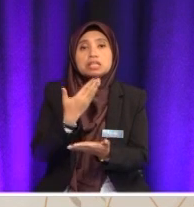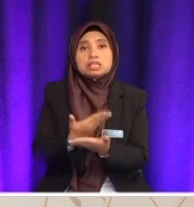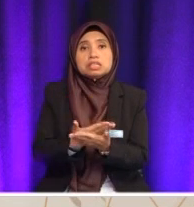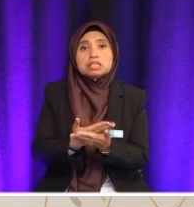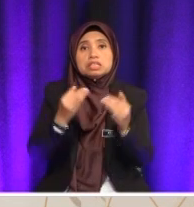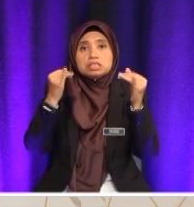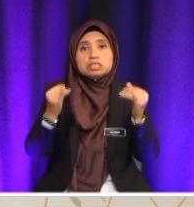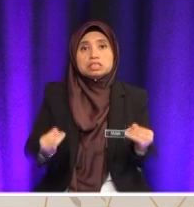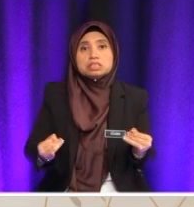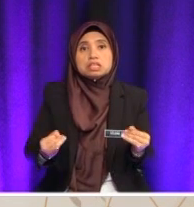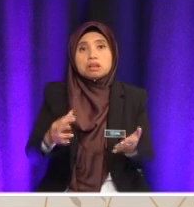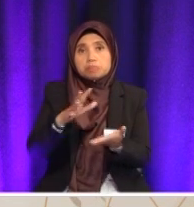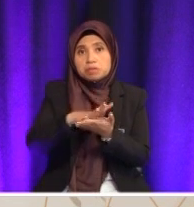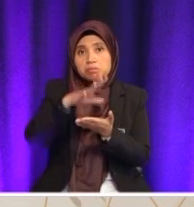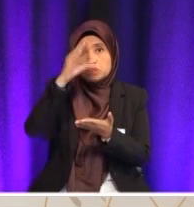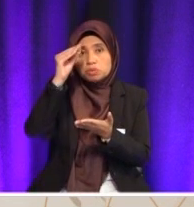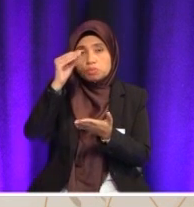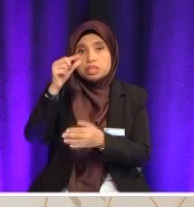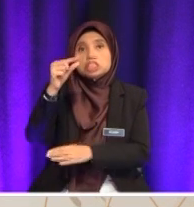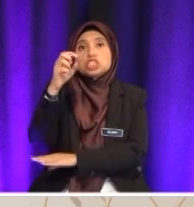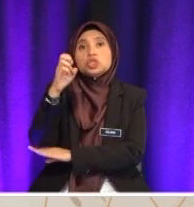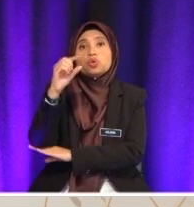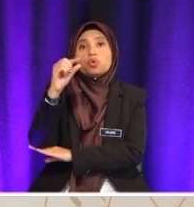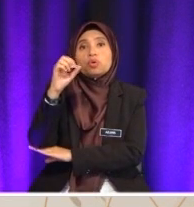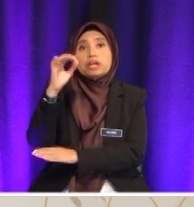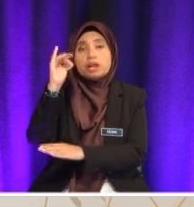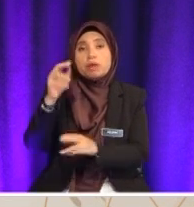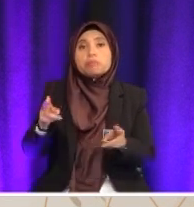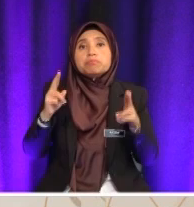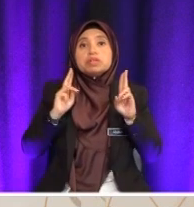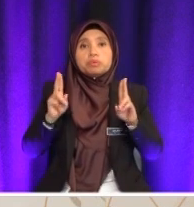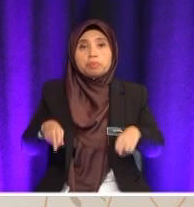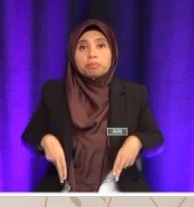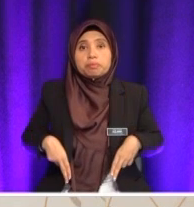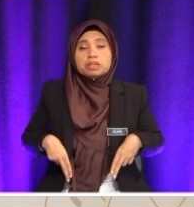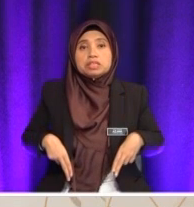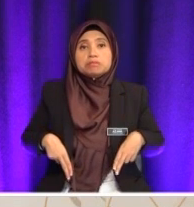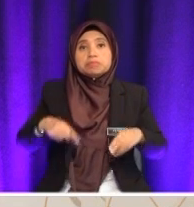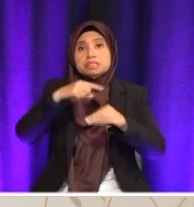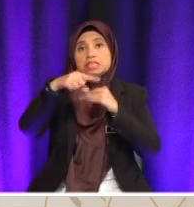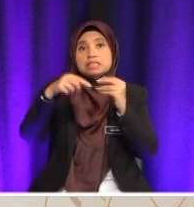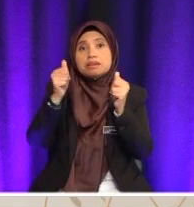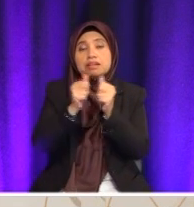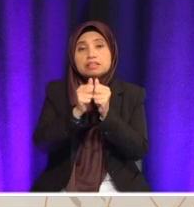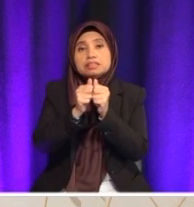insan bermaklumat chografi yang berupaya berinteraksi dengan secara